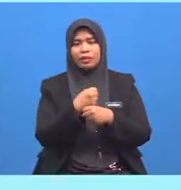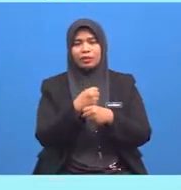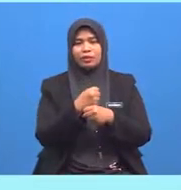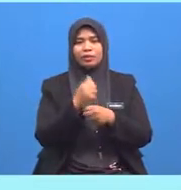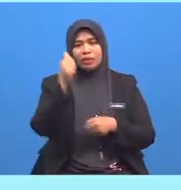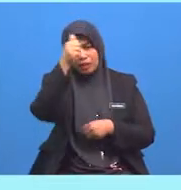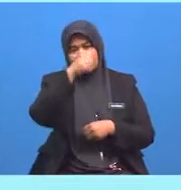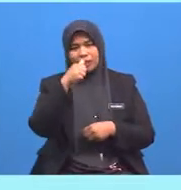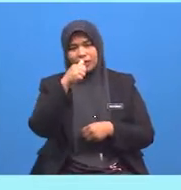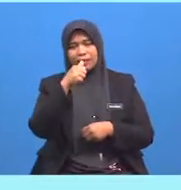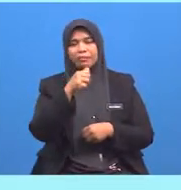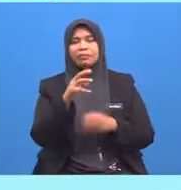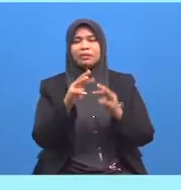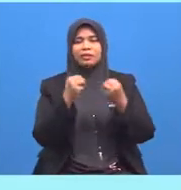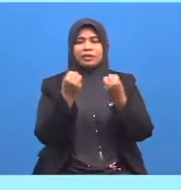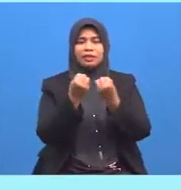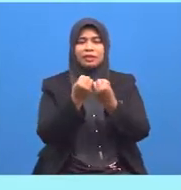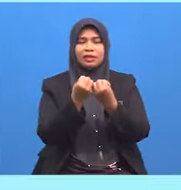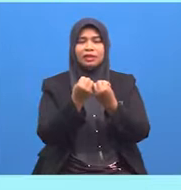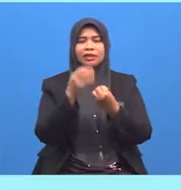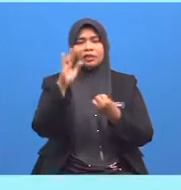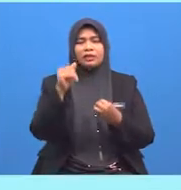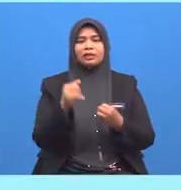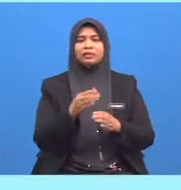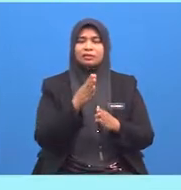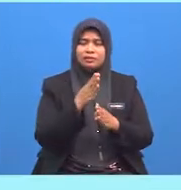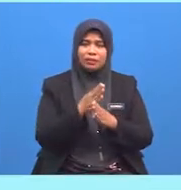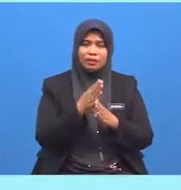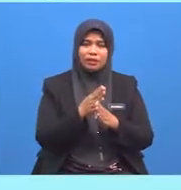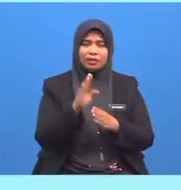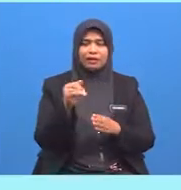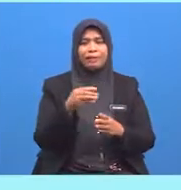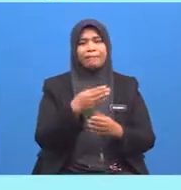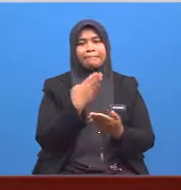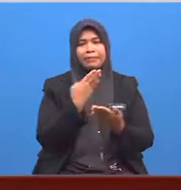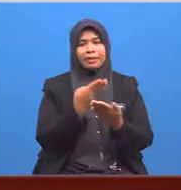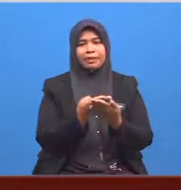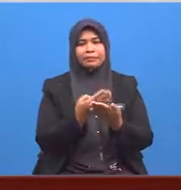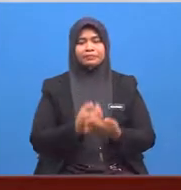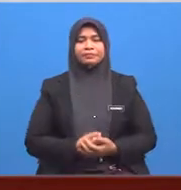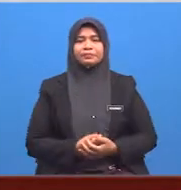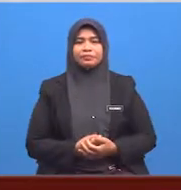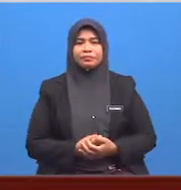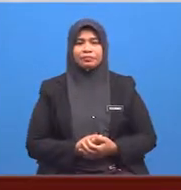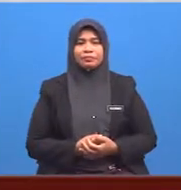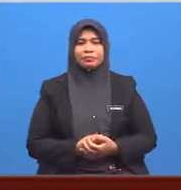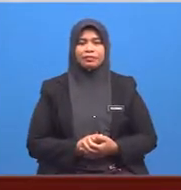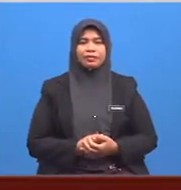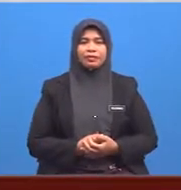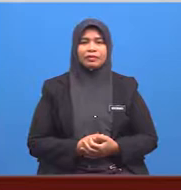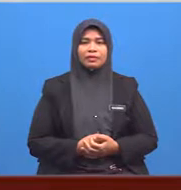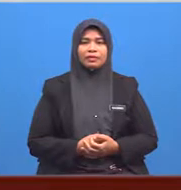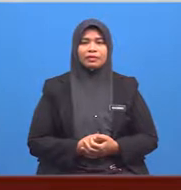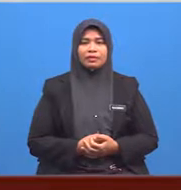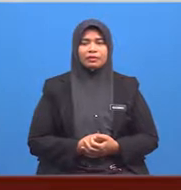membentuk akhlak masyarakat Arab kepada cara hidup yang sebenarnya dan terpuji Insyaallah jelas ya semua